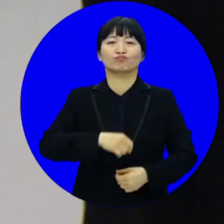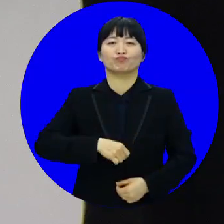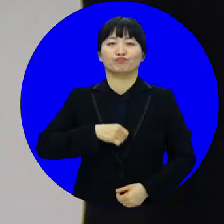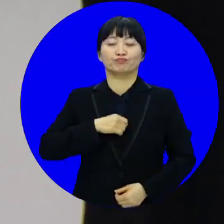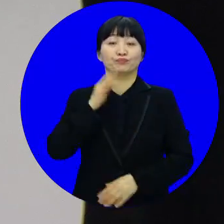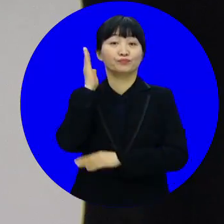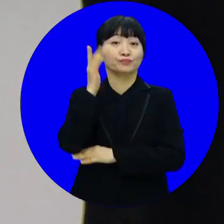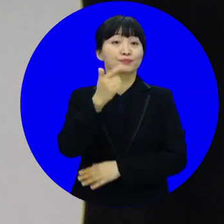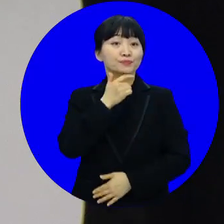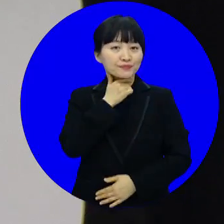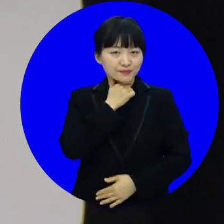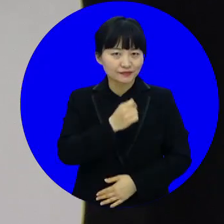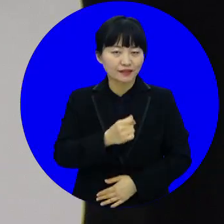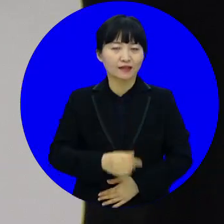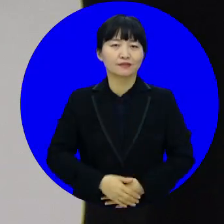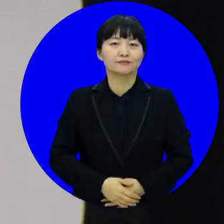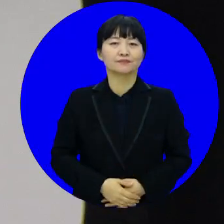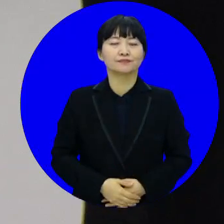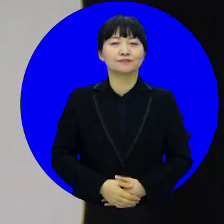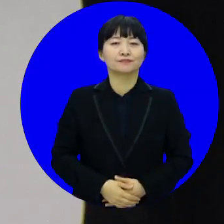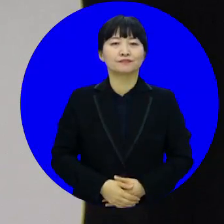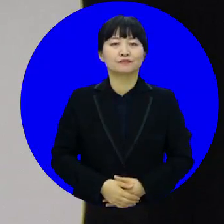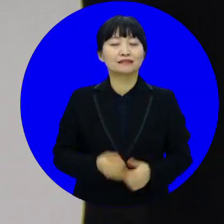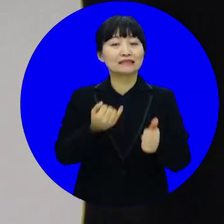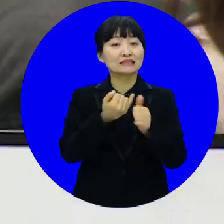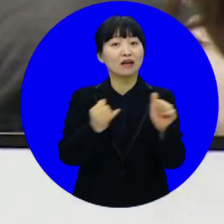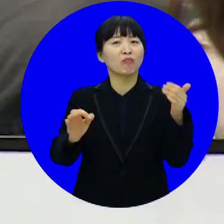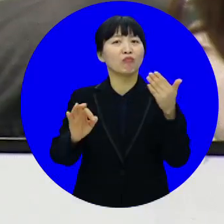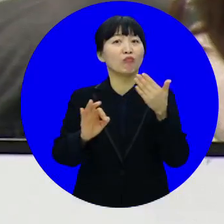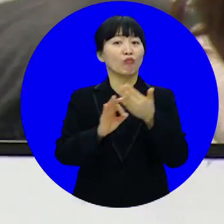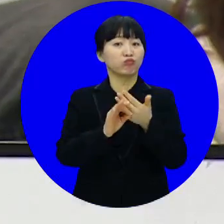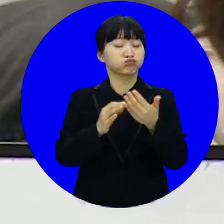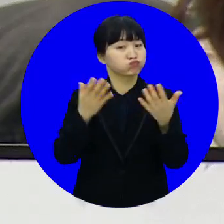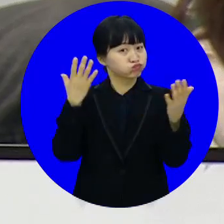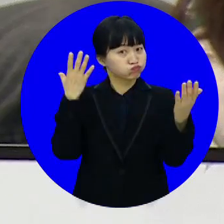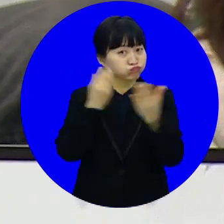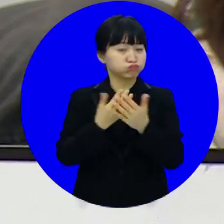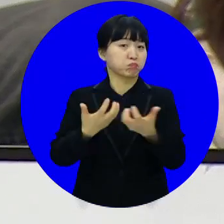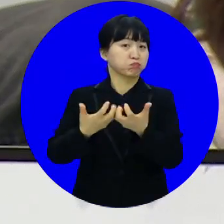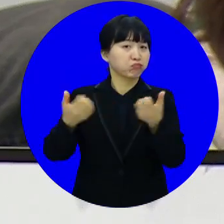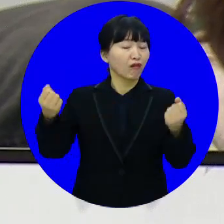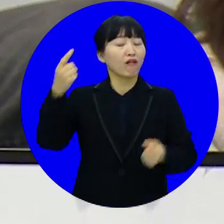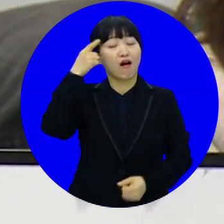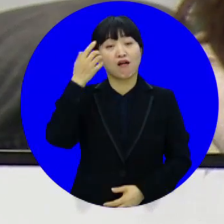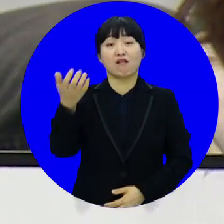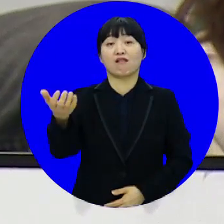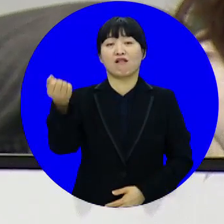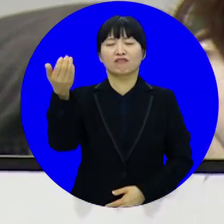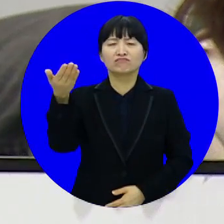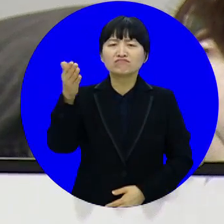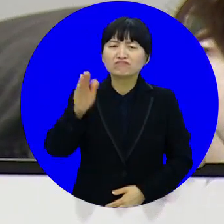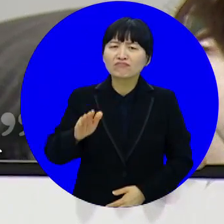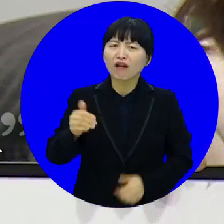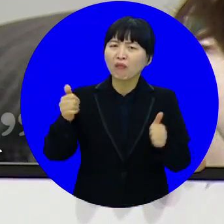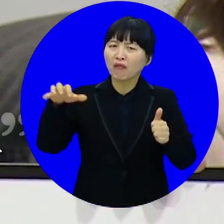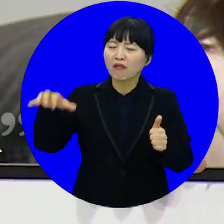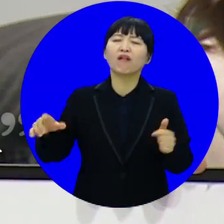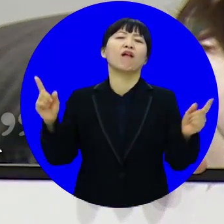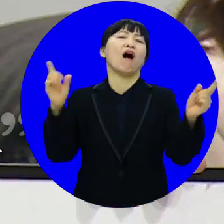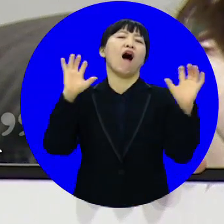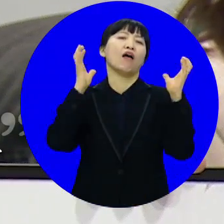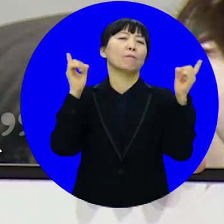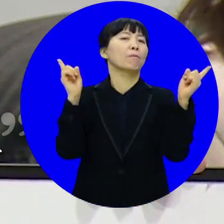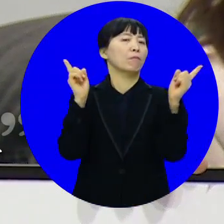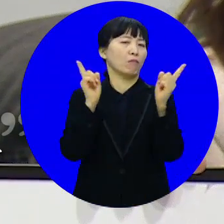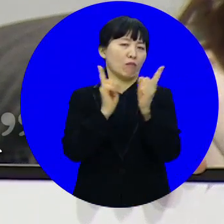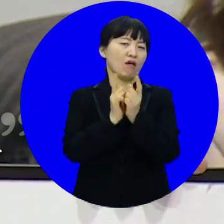그 솔직한 마음을 한번 들어보고 싶었어요. 이혼을 하면은 완전 남납이라고 생각을 하거든요. 네. 그런데 법원에서는